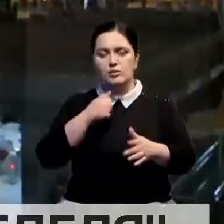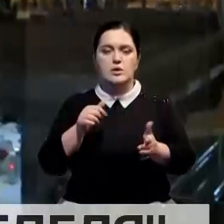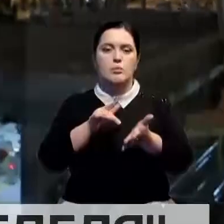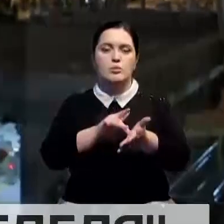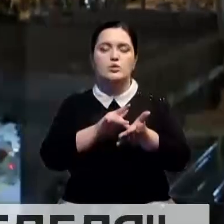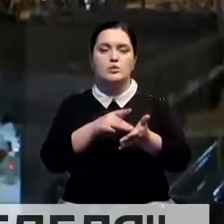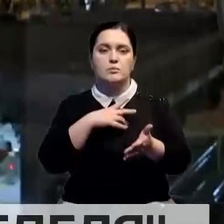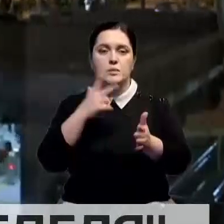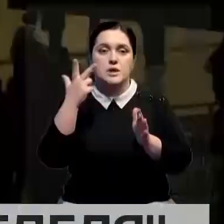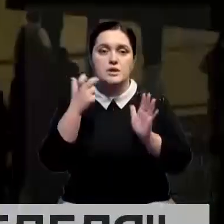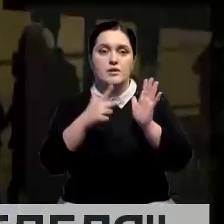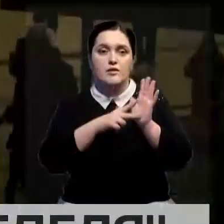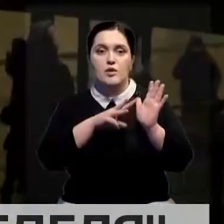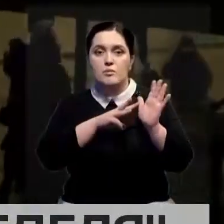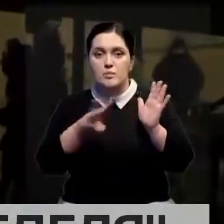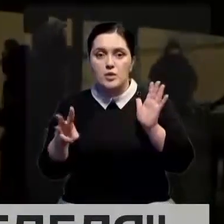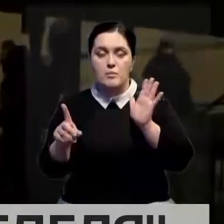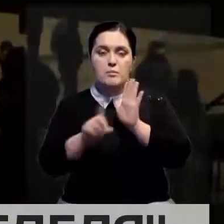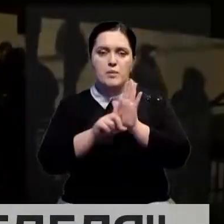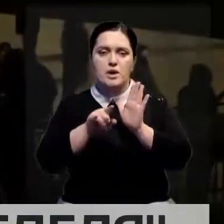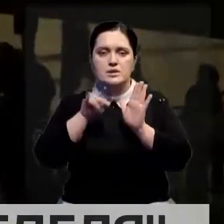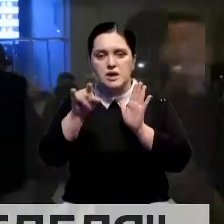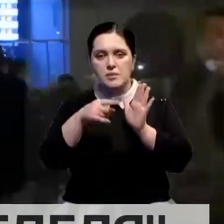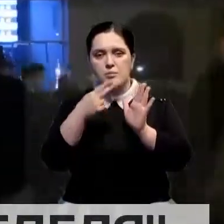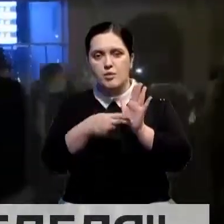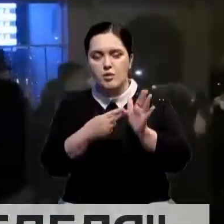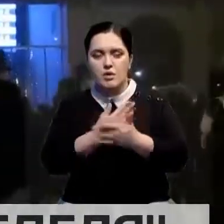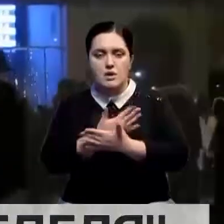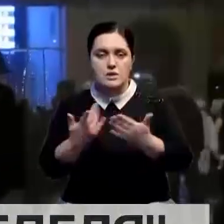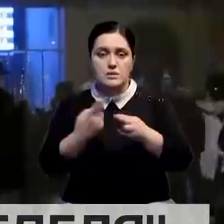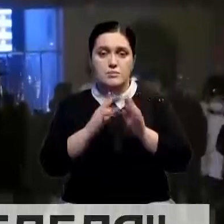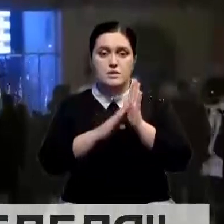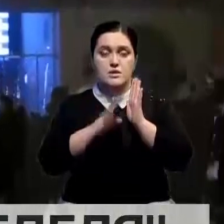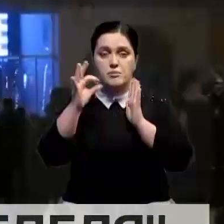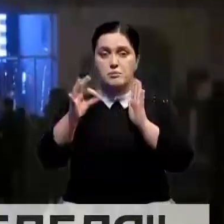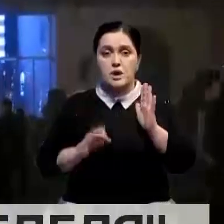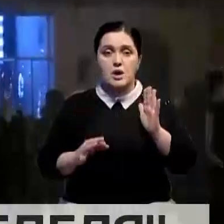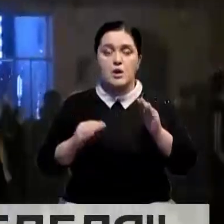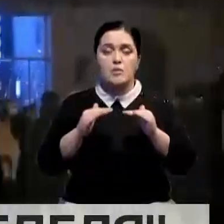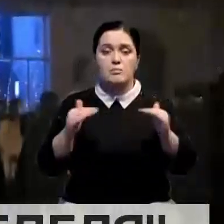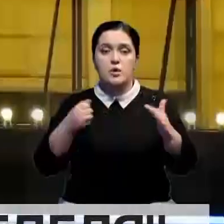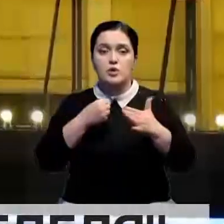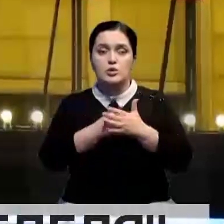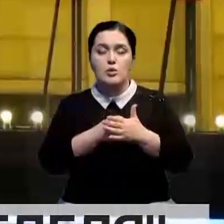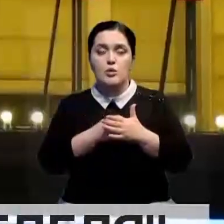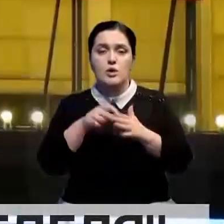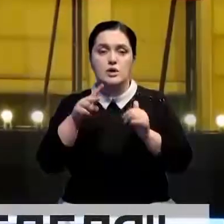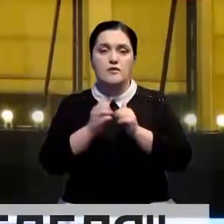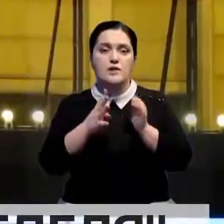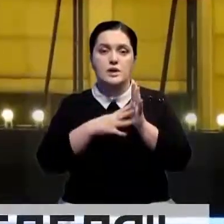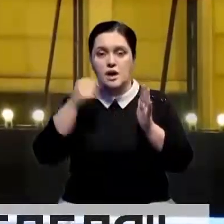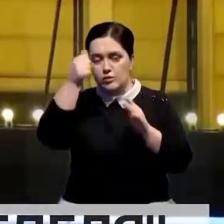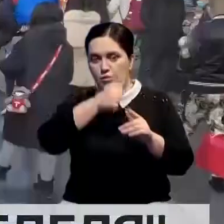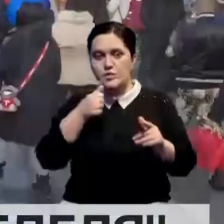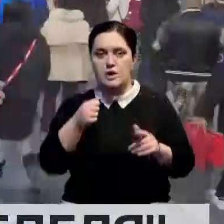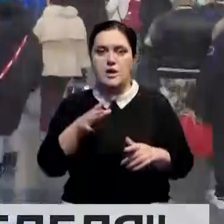совершили 308 миллионов поездок по стране. Это почти 90% от уровня допандемийного 2019 года. Вновь